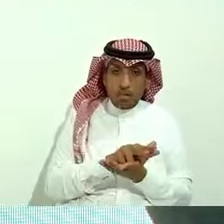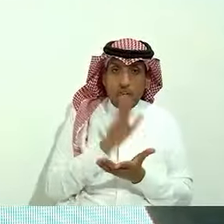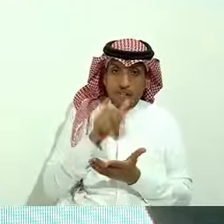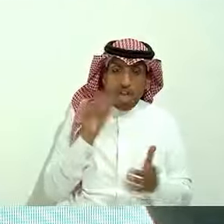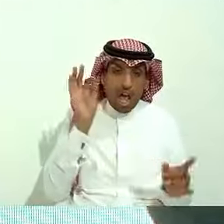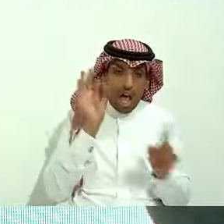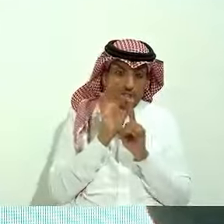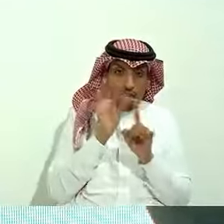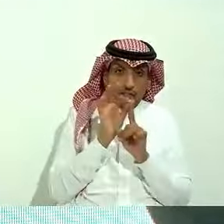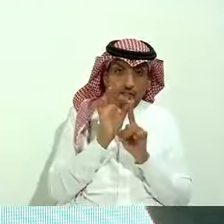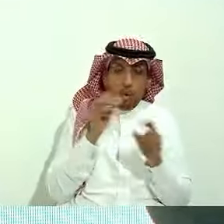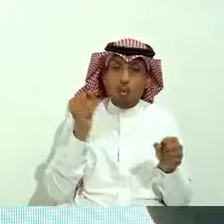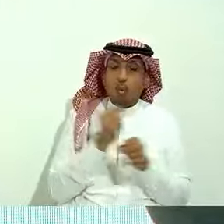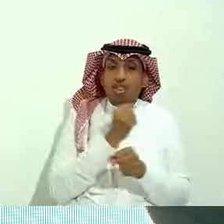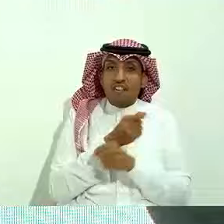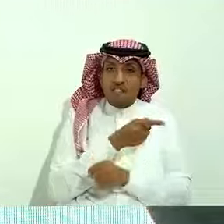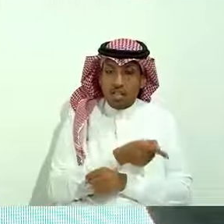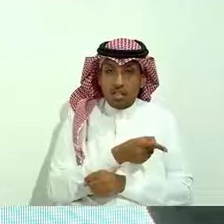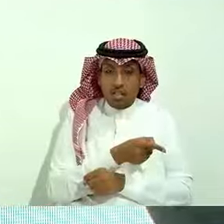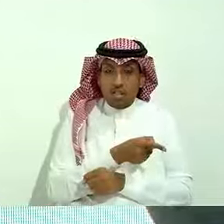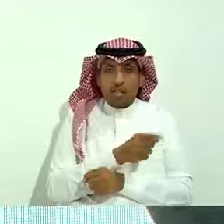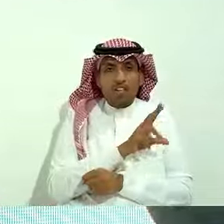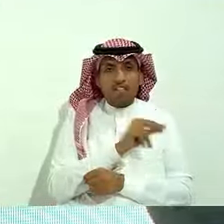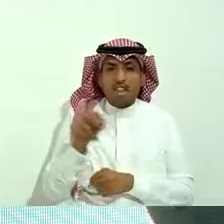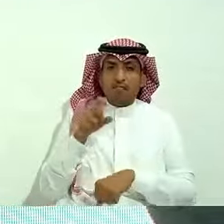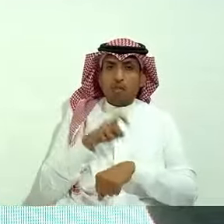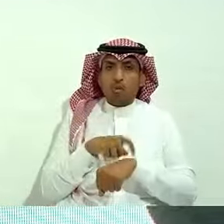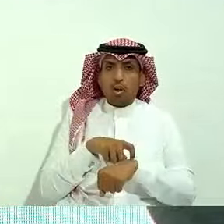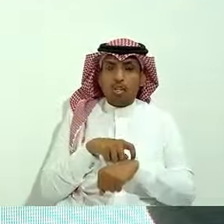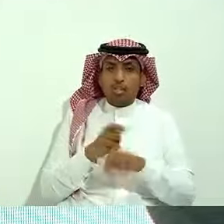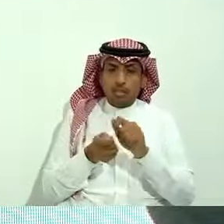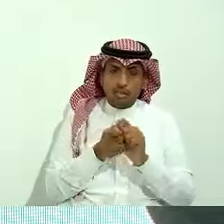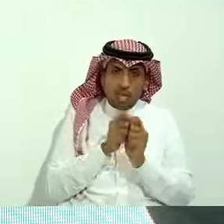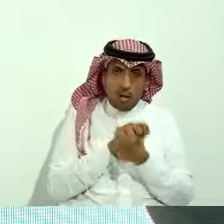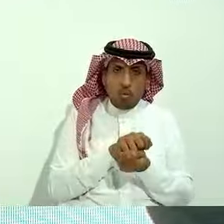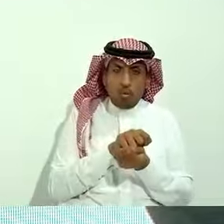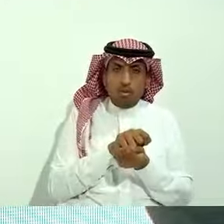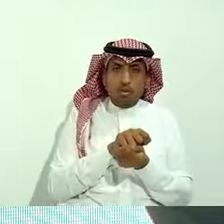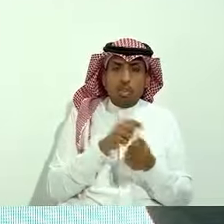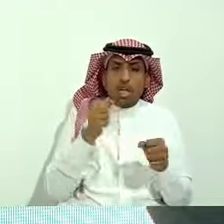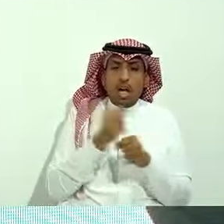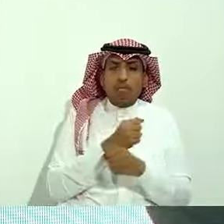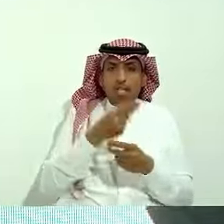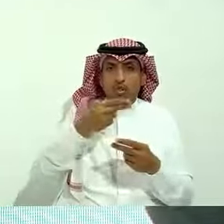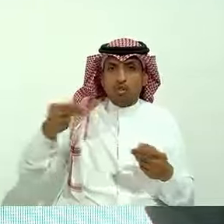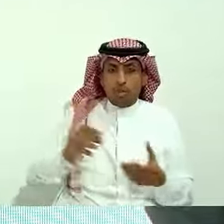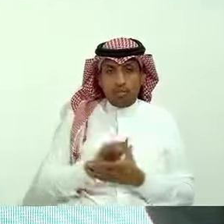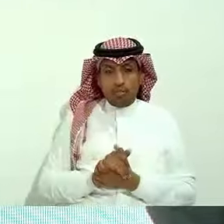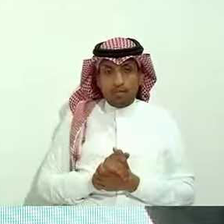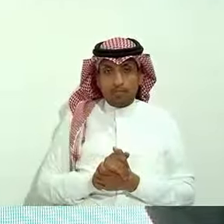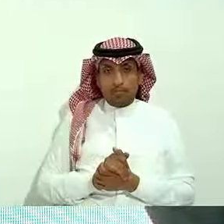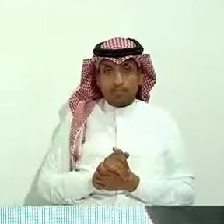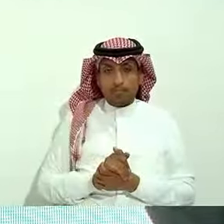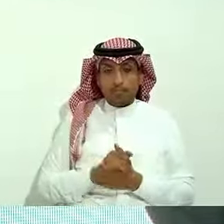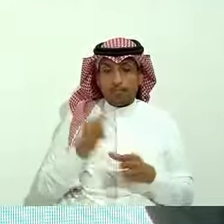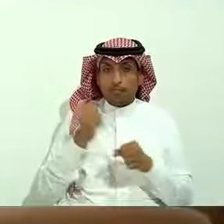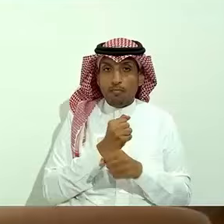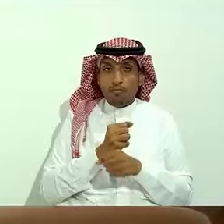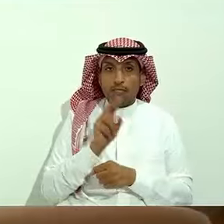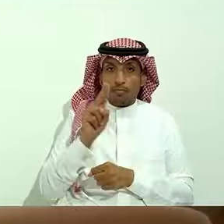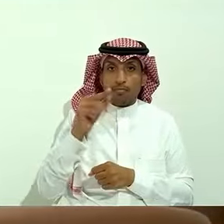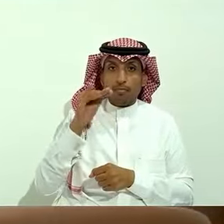هدف وظيفي بنفس الوقت يحولونه إلى غرض زخرفي، بيحطون التخراصة سواء